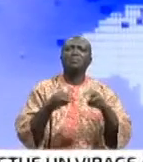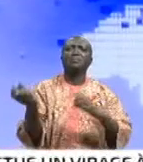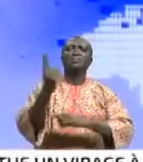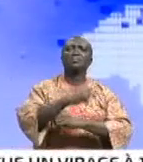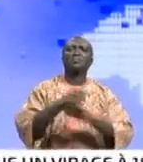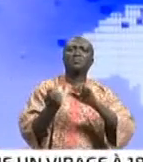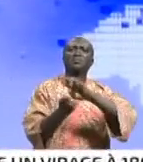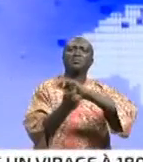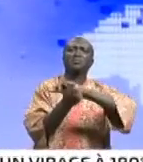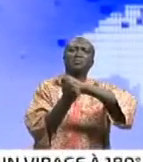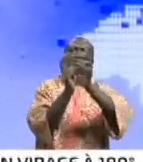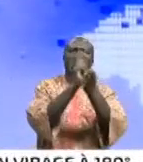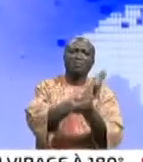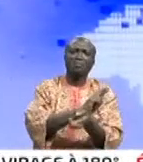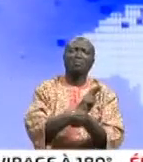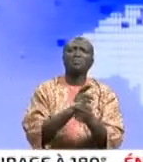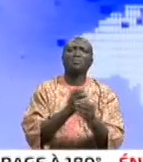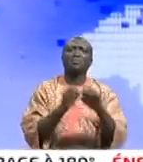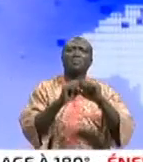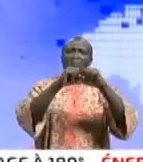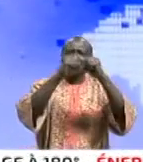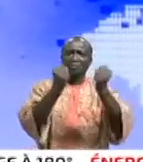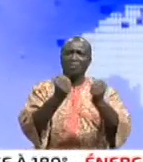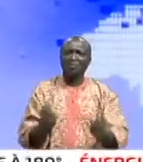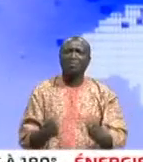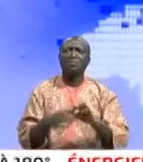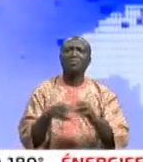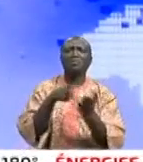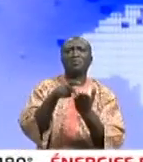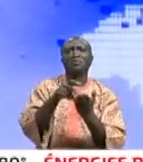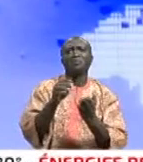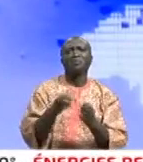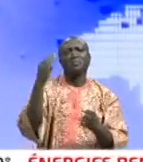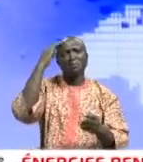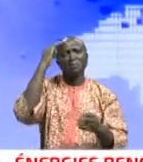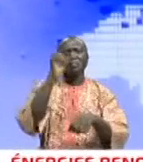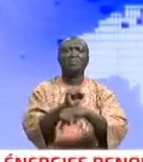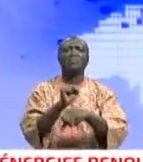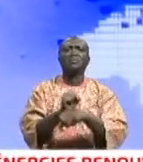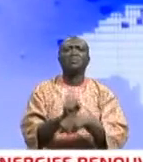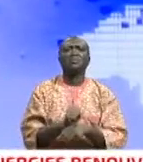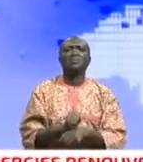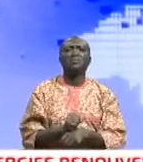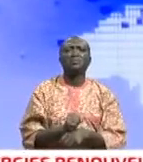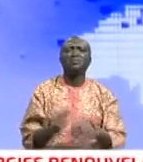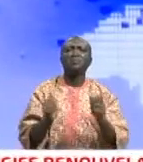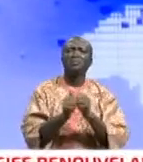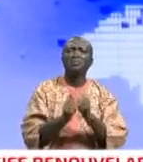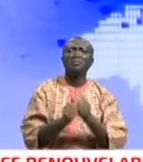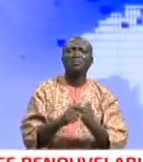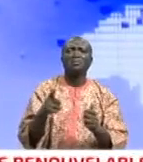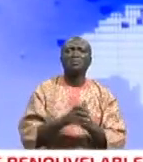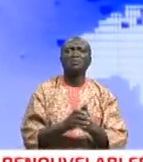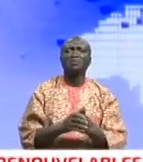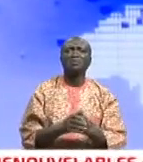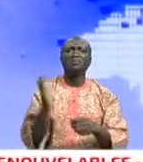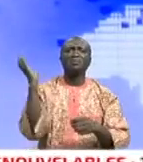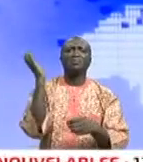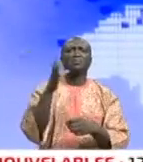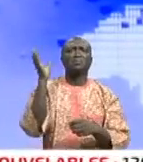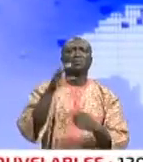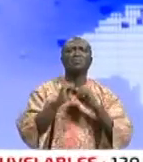du système de paiement de son côté le ministre du Travail appelle les concernés à aller vers la conférence sociale